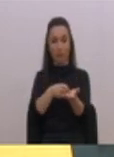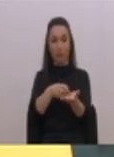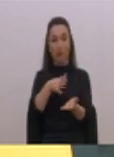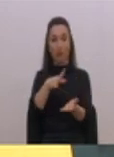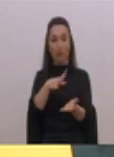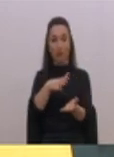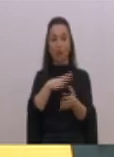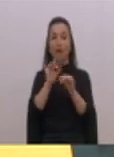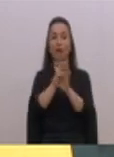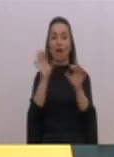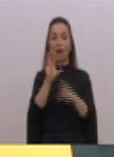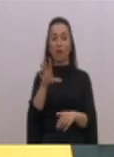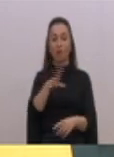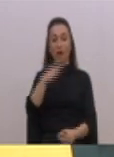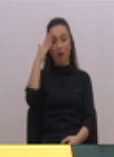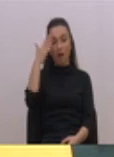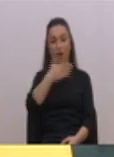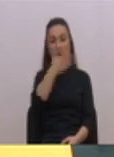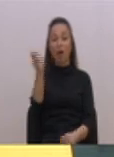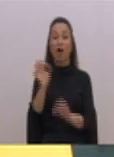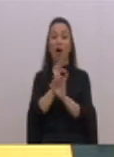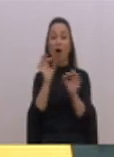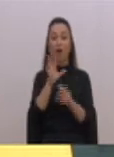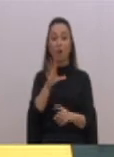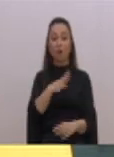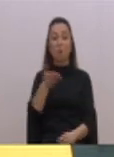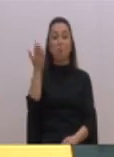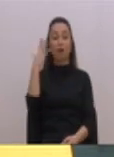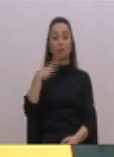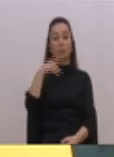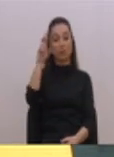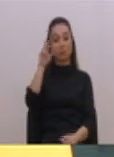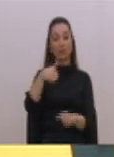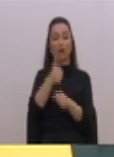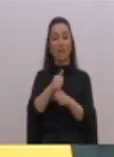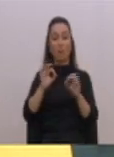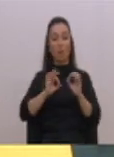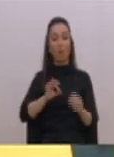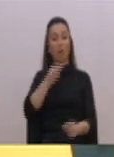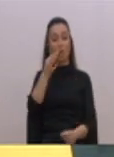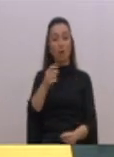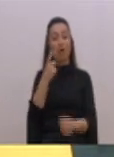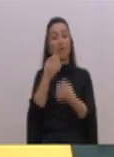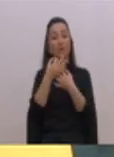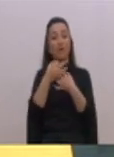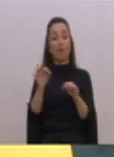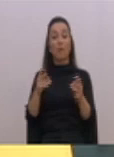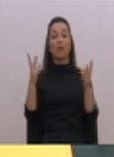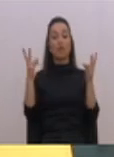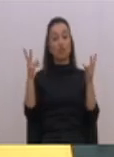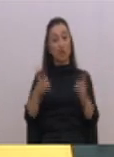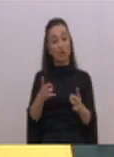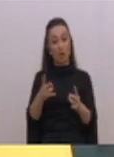საჯარო ეთერით განმარტა და ხალხს აუხსნა მაშინდელმა მთავარ პროკურორმა და უთხრა, რომ დემოკრატია